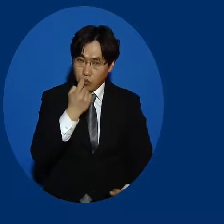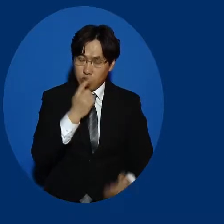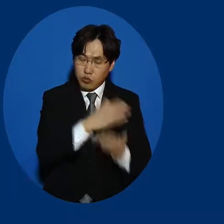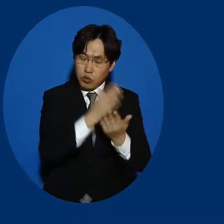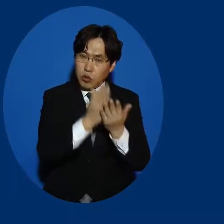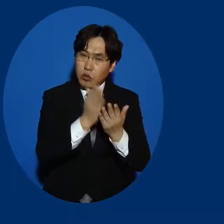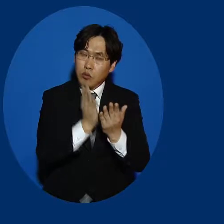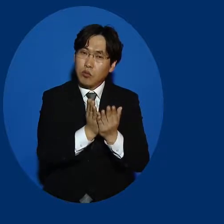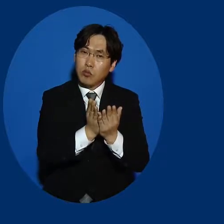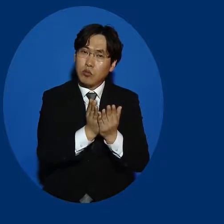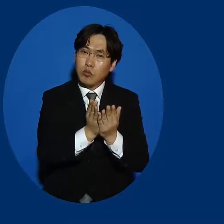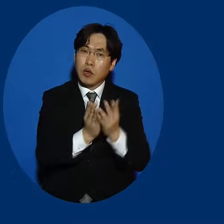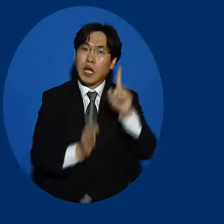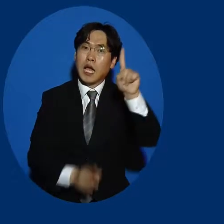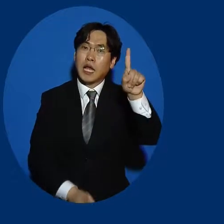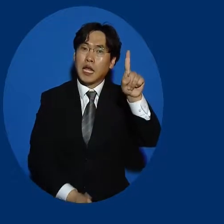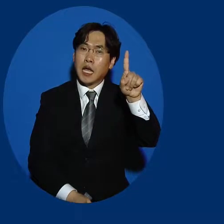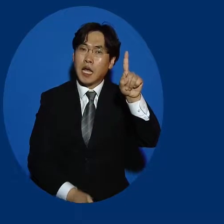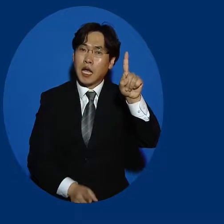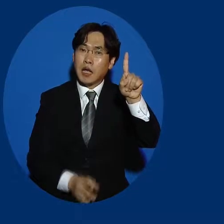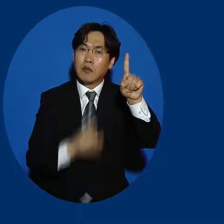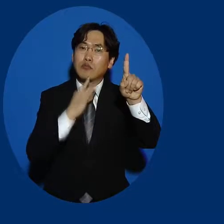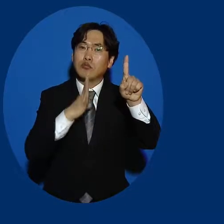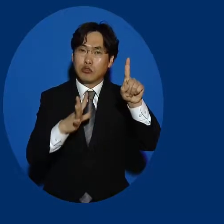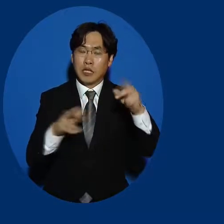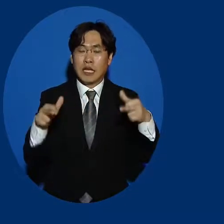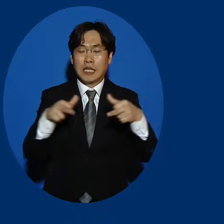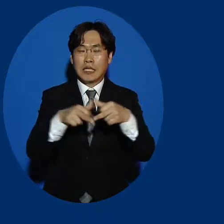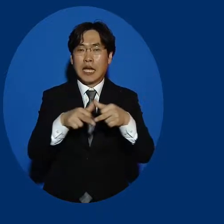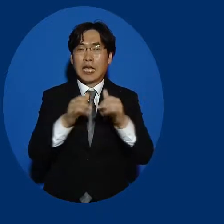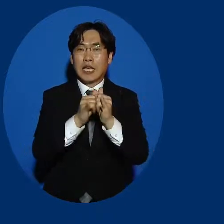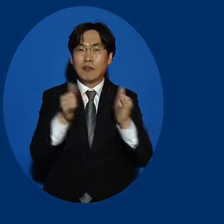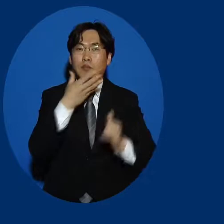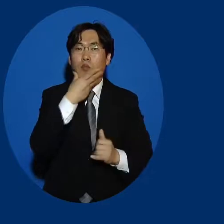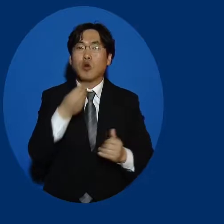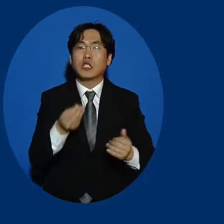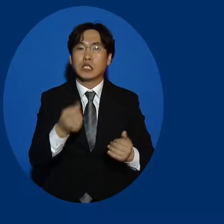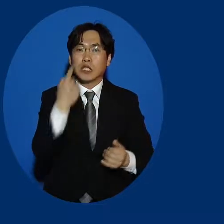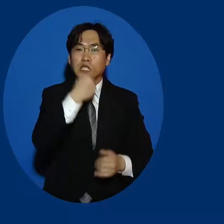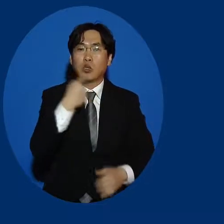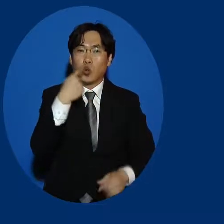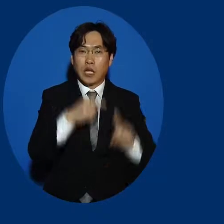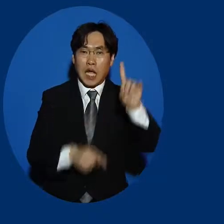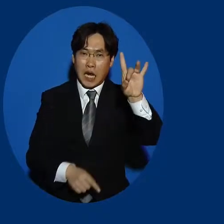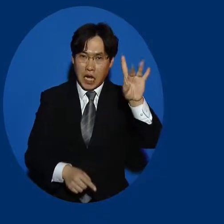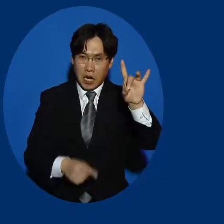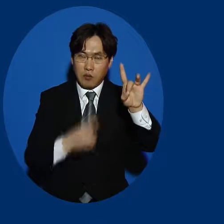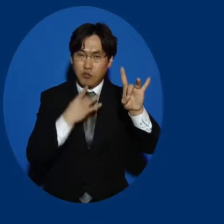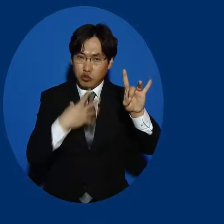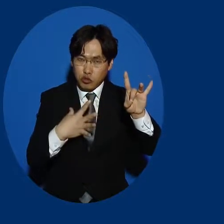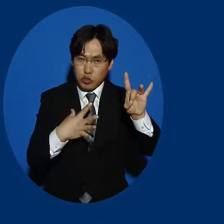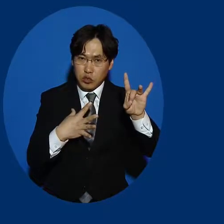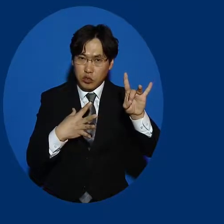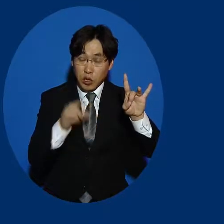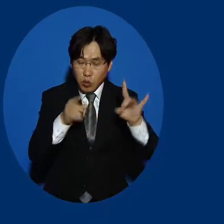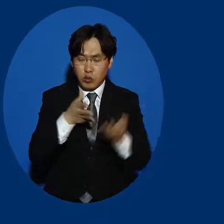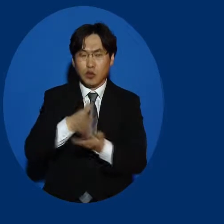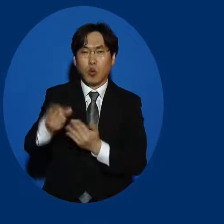과목이 딱 한 과목이 있죠. 장애인 복지론. 그런데 그마저도 전공